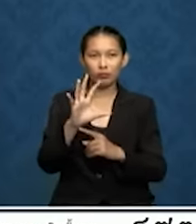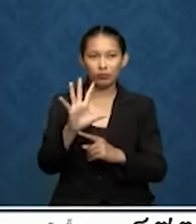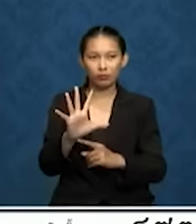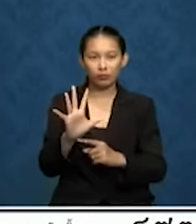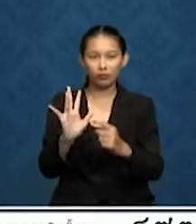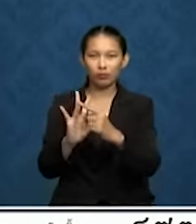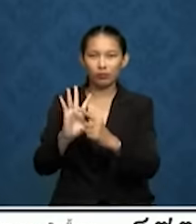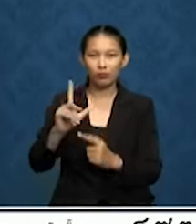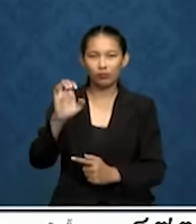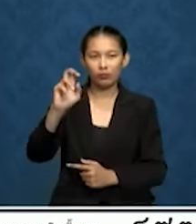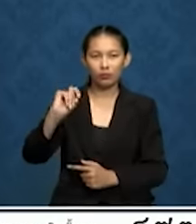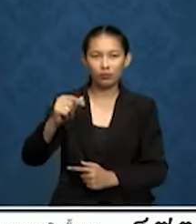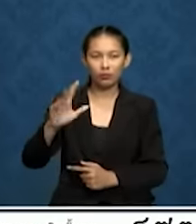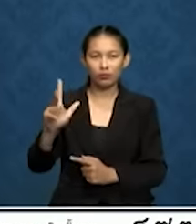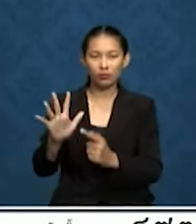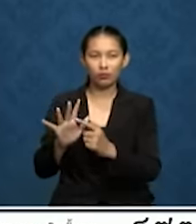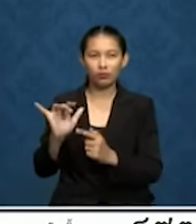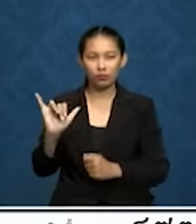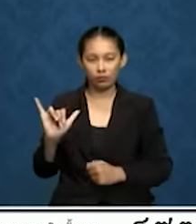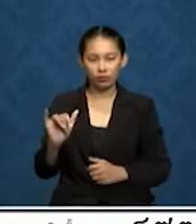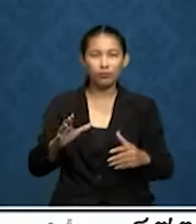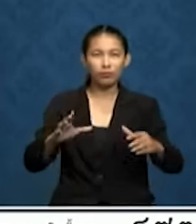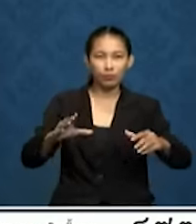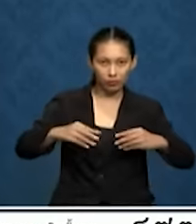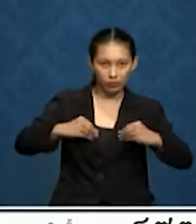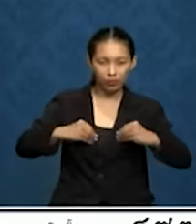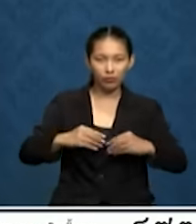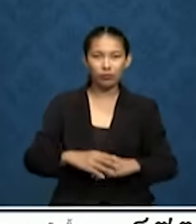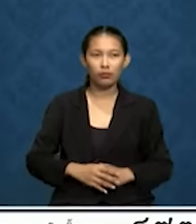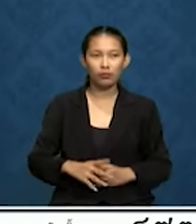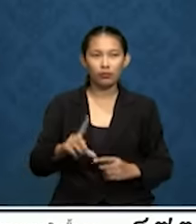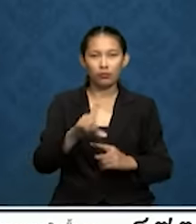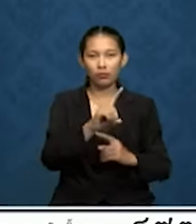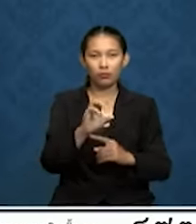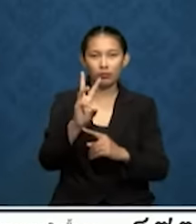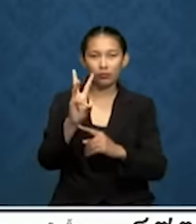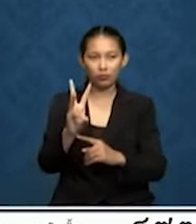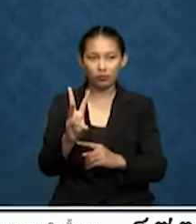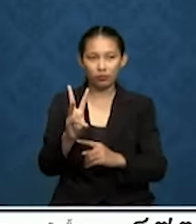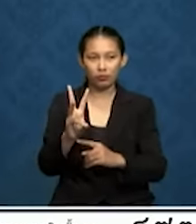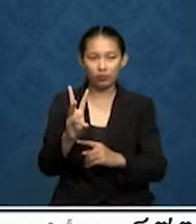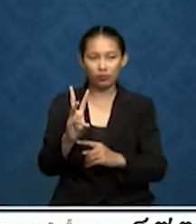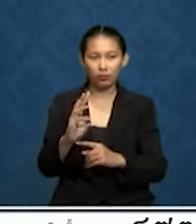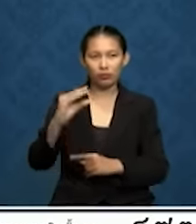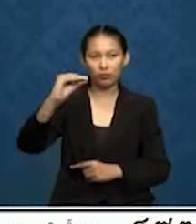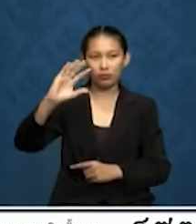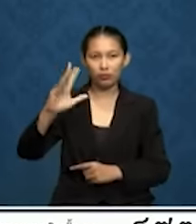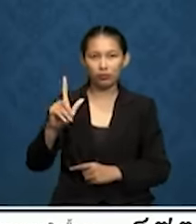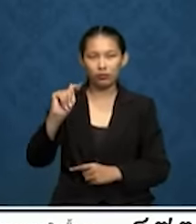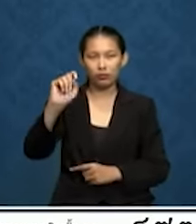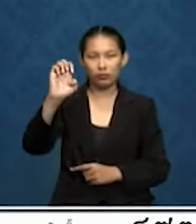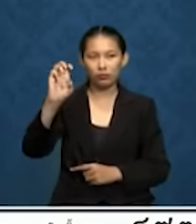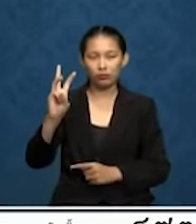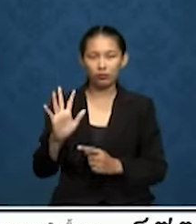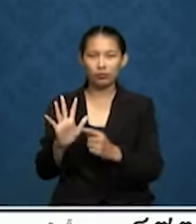ายเชิงชายชาลีลิน เห็นชอบครับ 106นายโชติวุฒิ